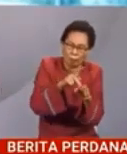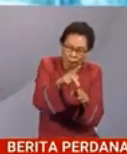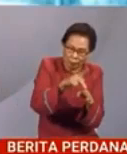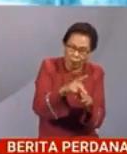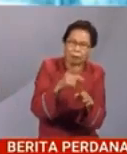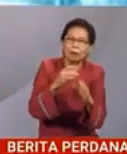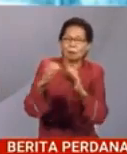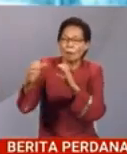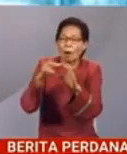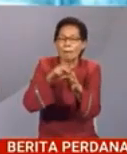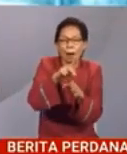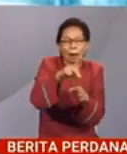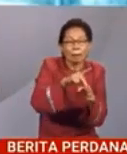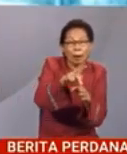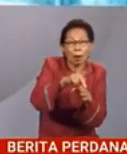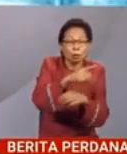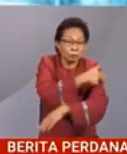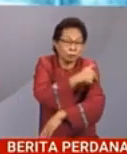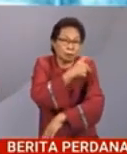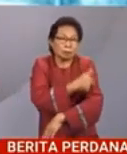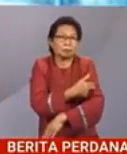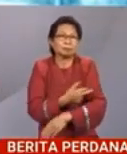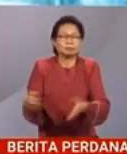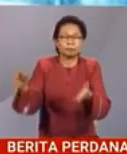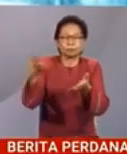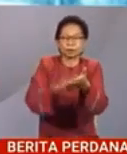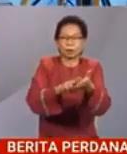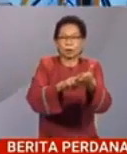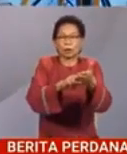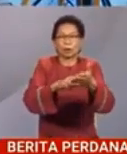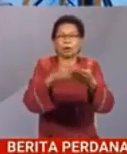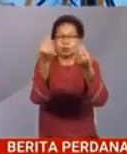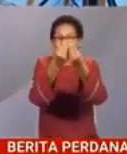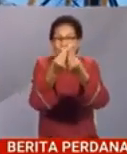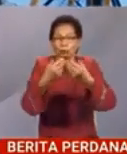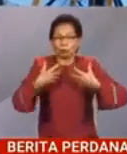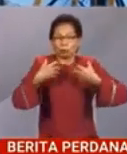di hospital akan. Dengan catatan kadar sembuh